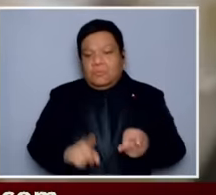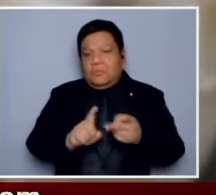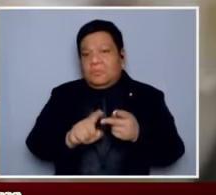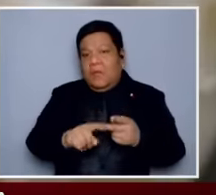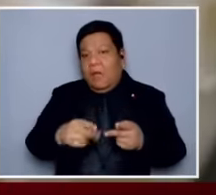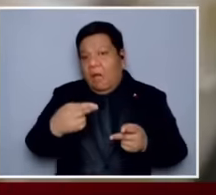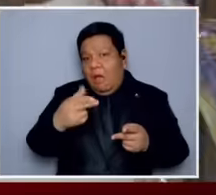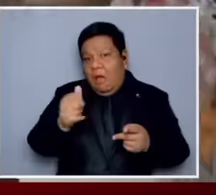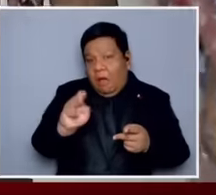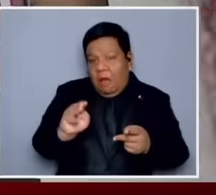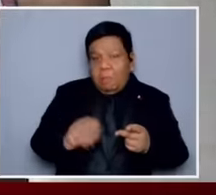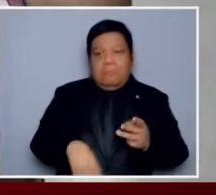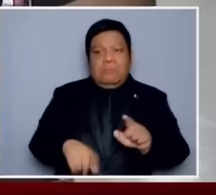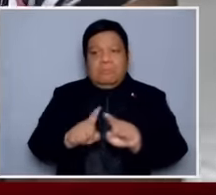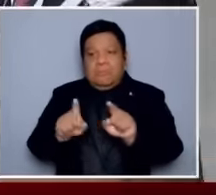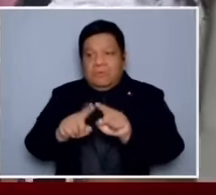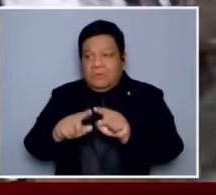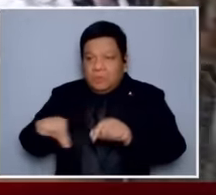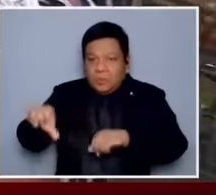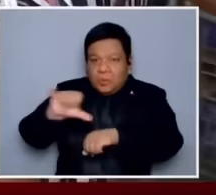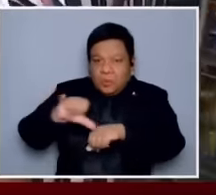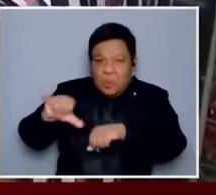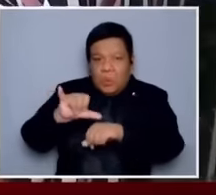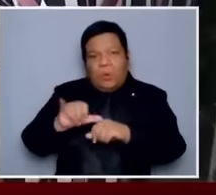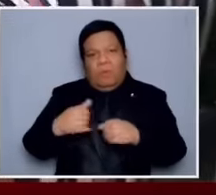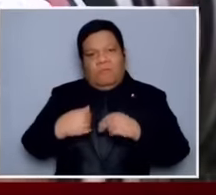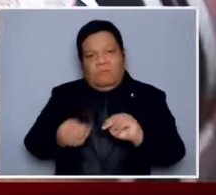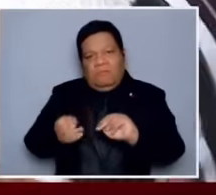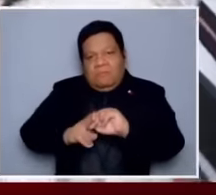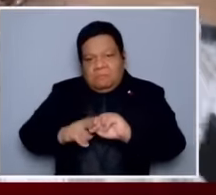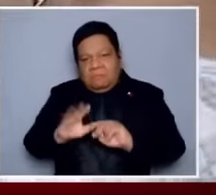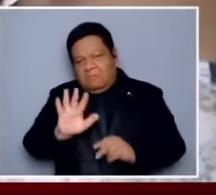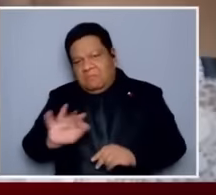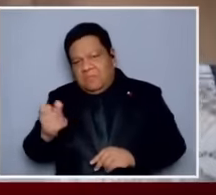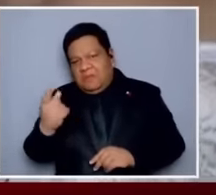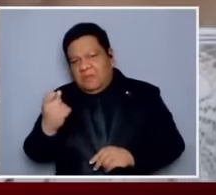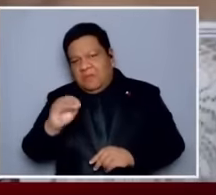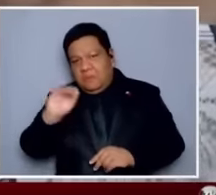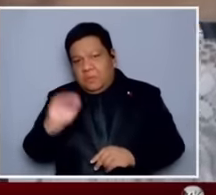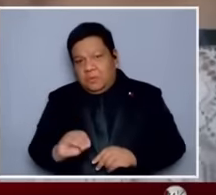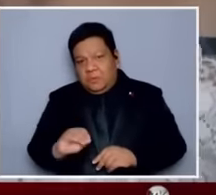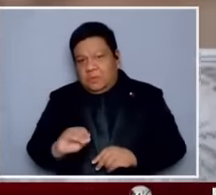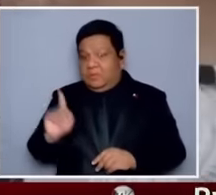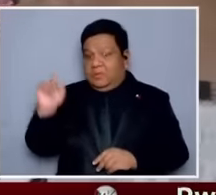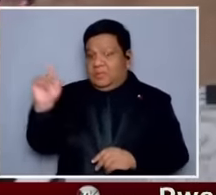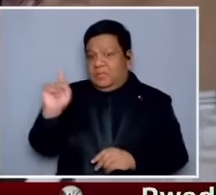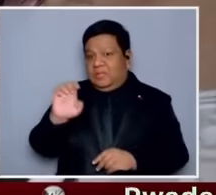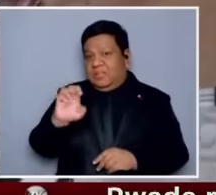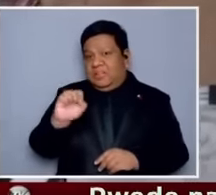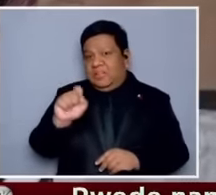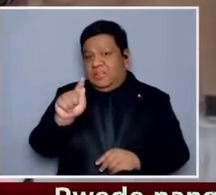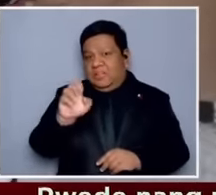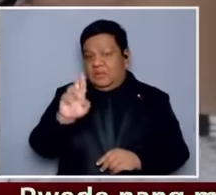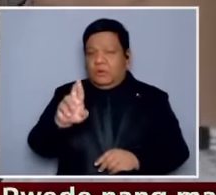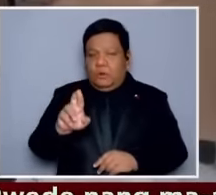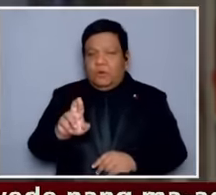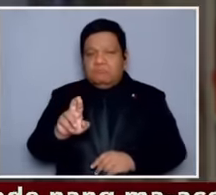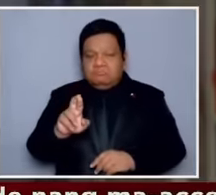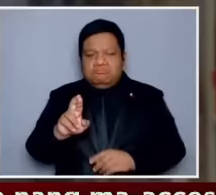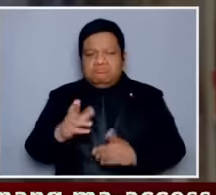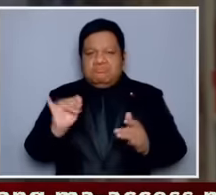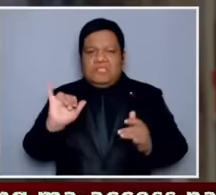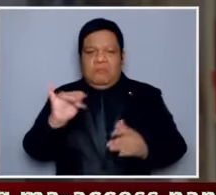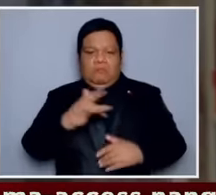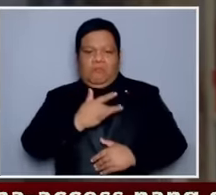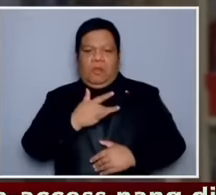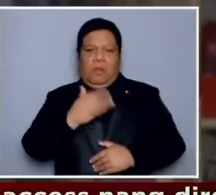hanggang 11%. Si Aling Esther, ramdam ang taas presyo, kaya tinatanggal na rin ang pagiging brand conscious.